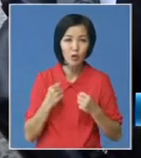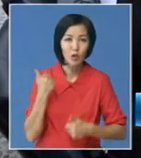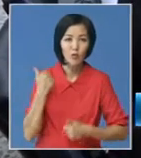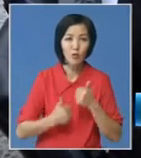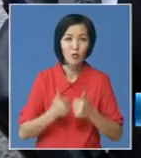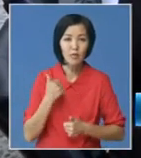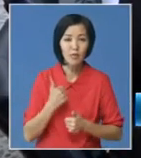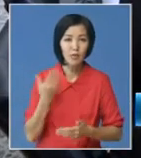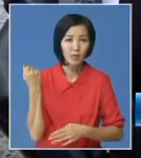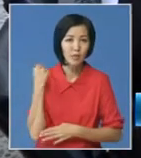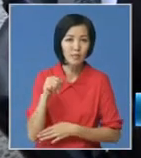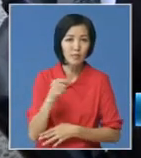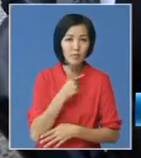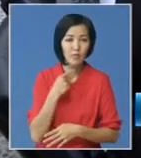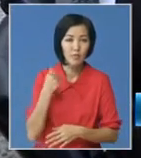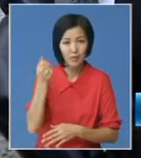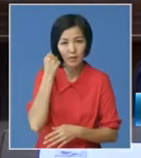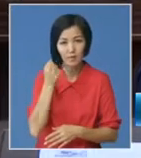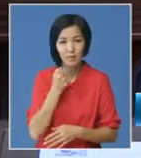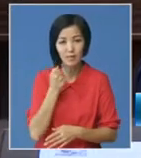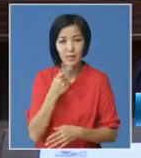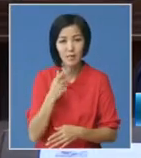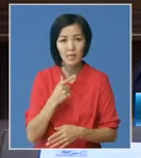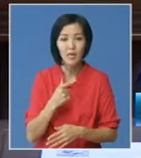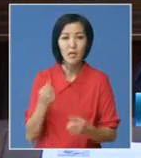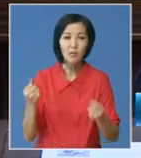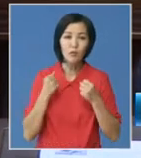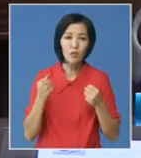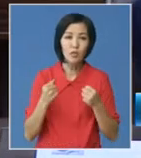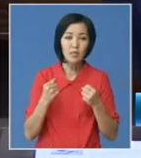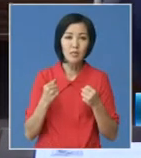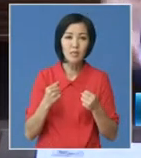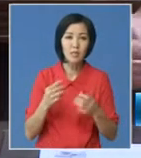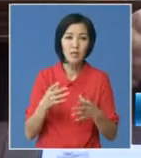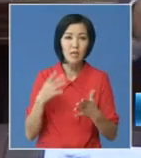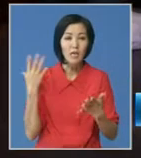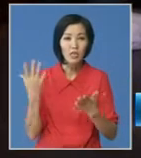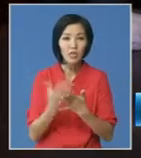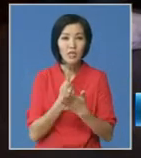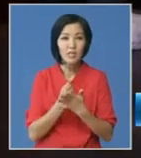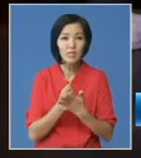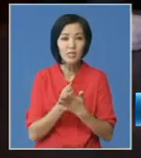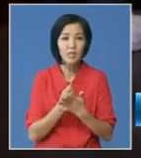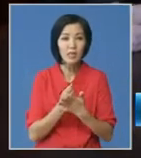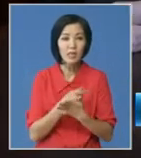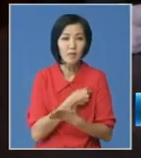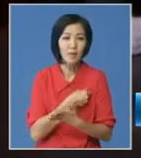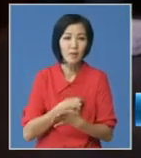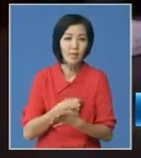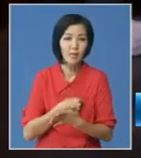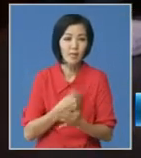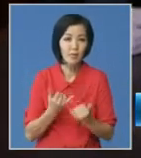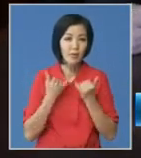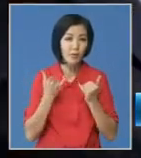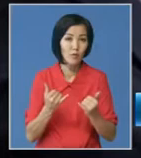білген талдықорғандықтарға алғысын жеткізді. Сонымен қатар спортшылардың айтулы жетістігіне арқау болған жеке бапкерлеріне де